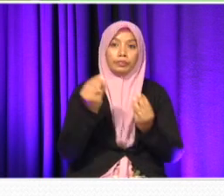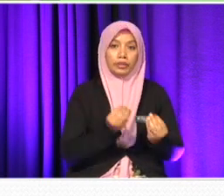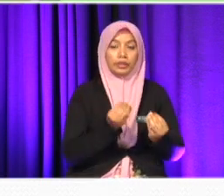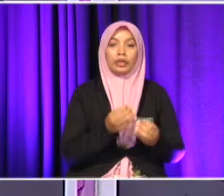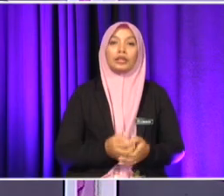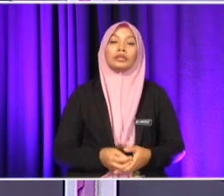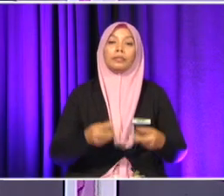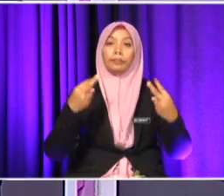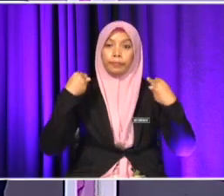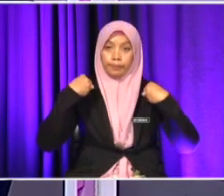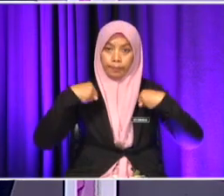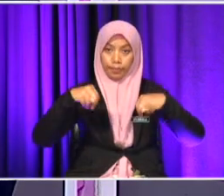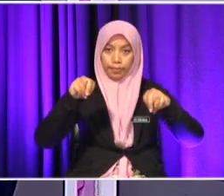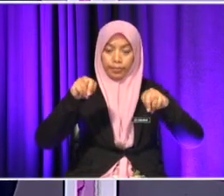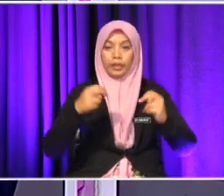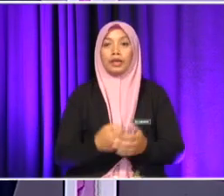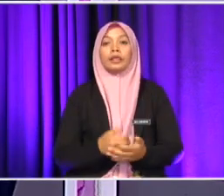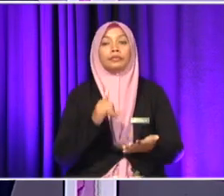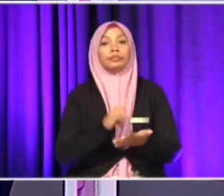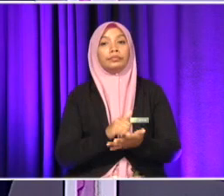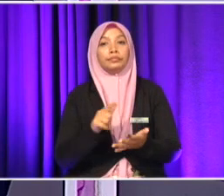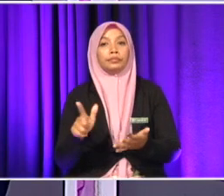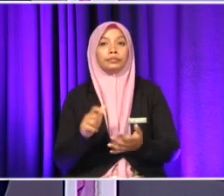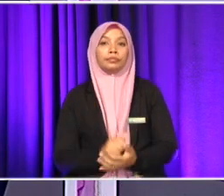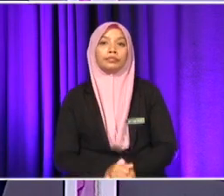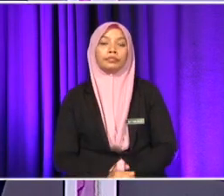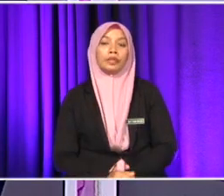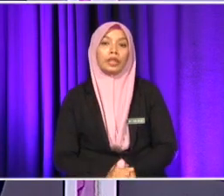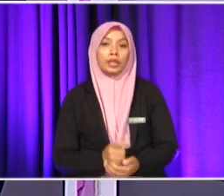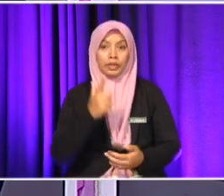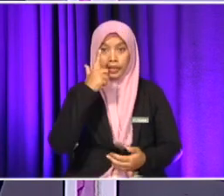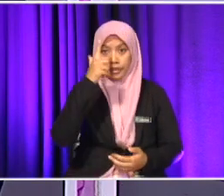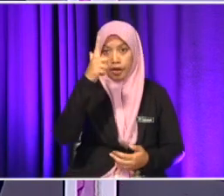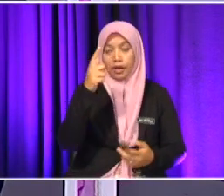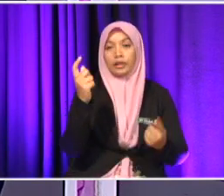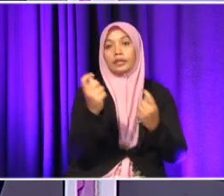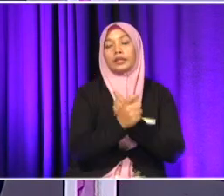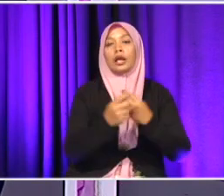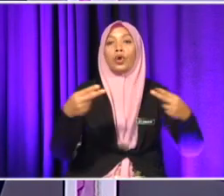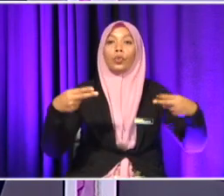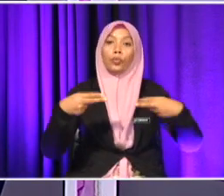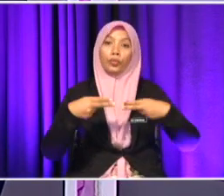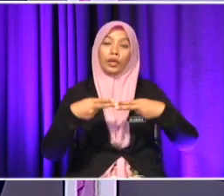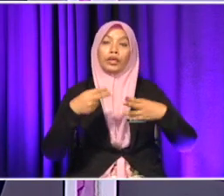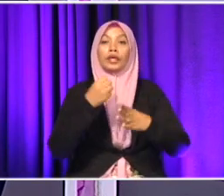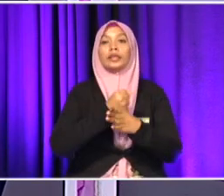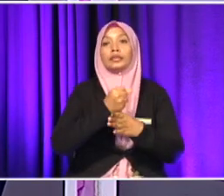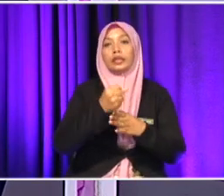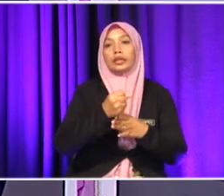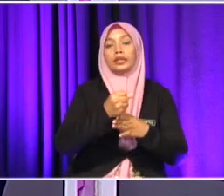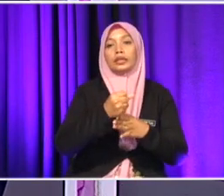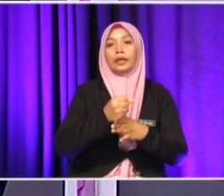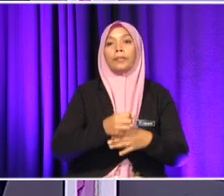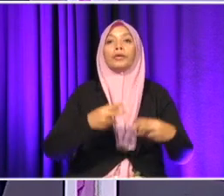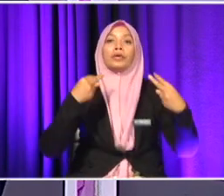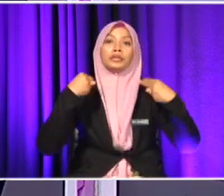pemasaran Oke Nah itulah silang Ee Kita lihat tentang hubungan antara pemasaran Neng ataupun